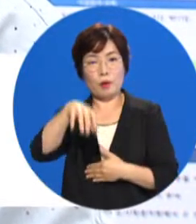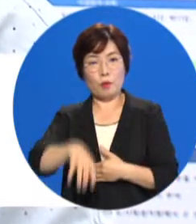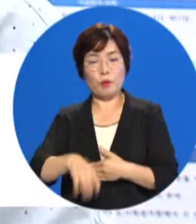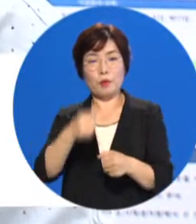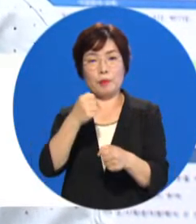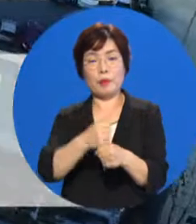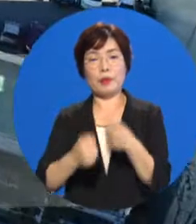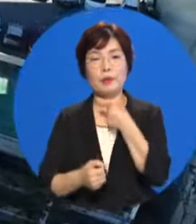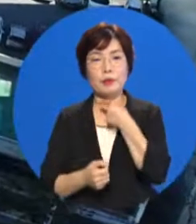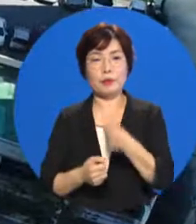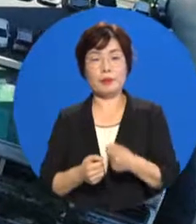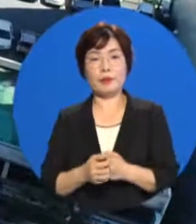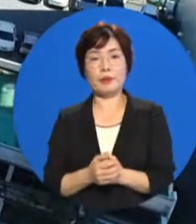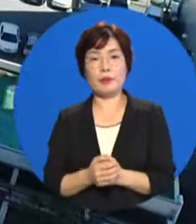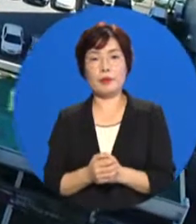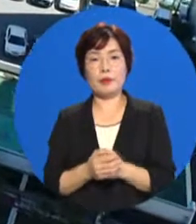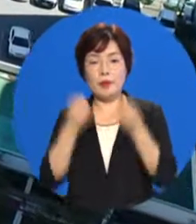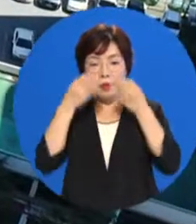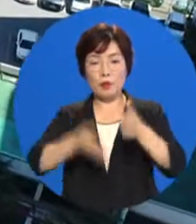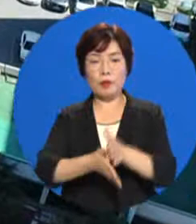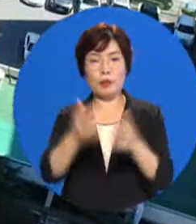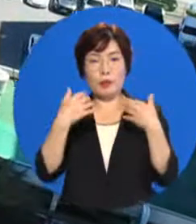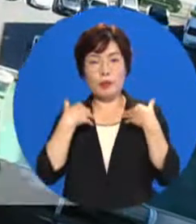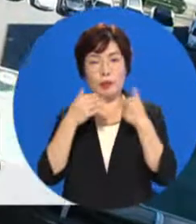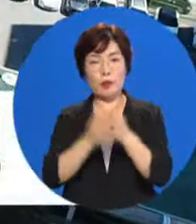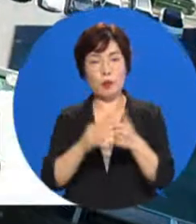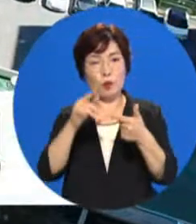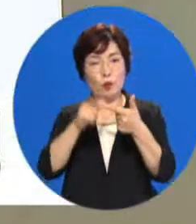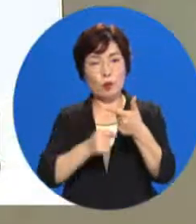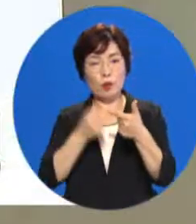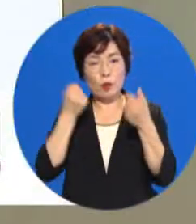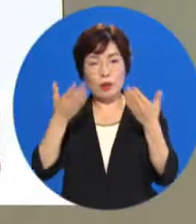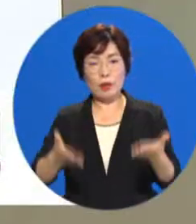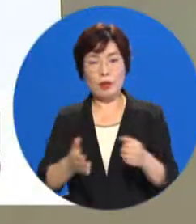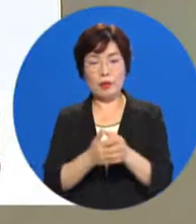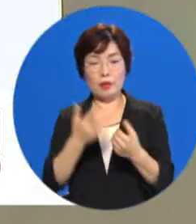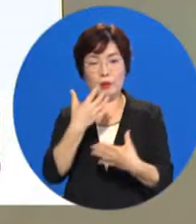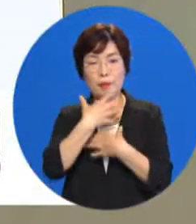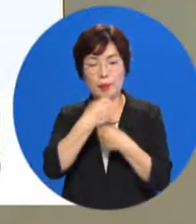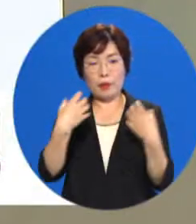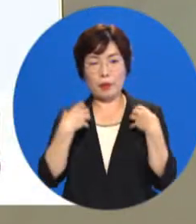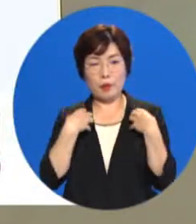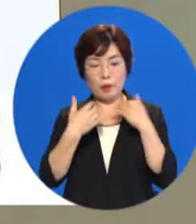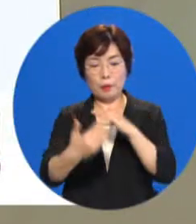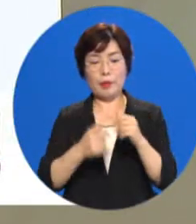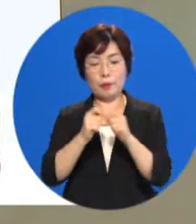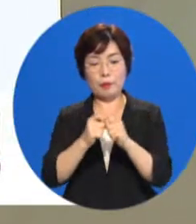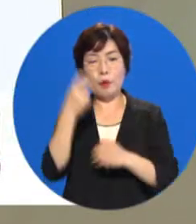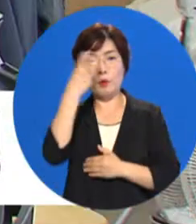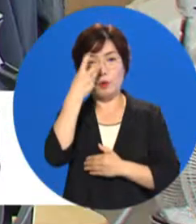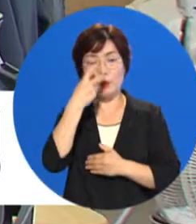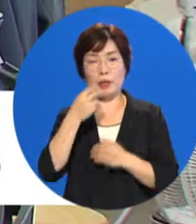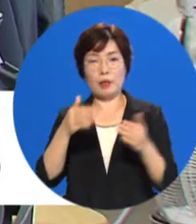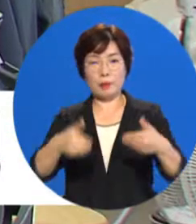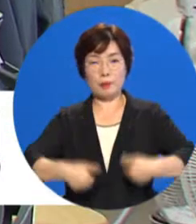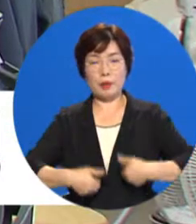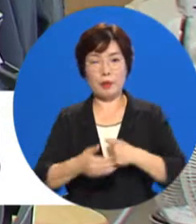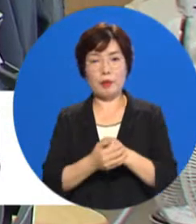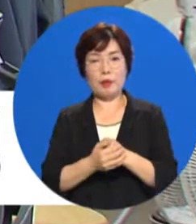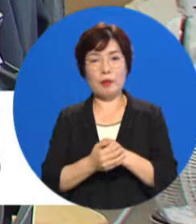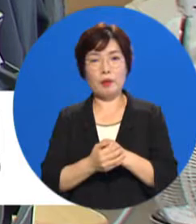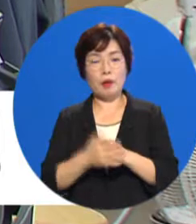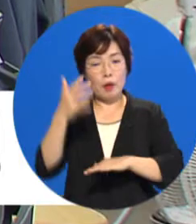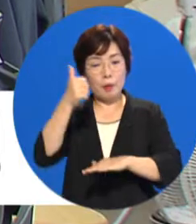만들고자 합니다 신청사 건립은 다음달부터 이별과 행정안전부에 타당 통도사를 받게 됩니다 계획대로 라면